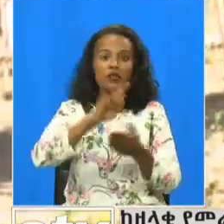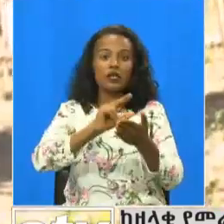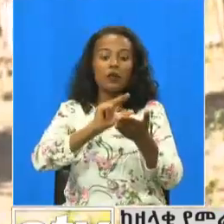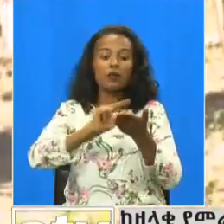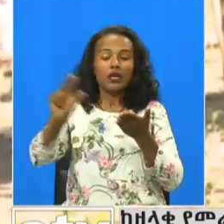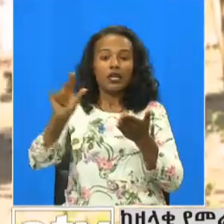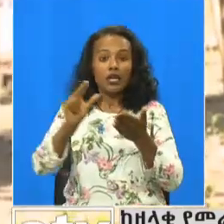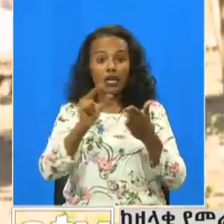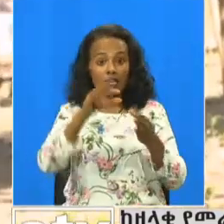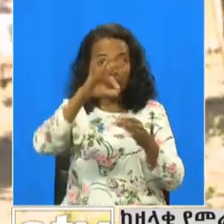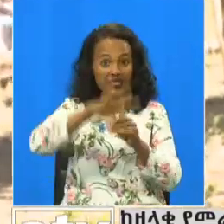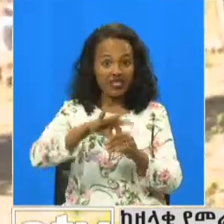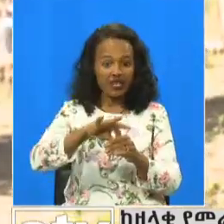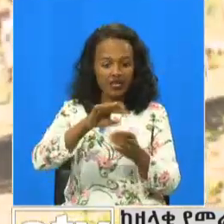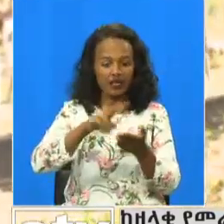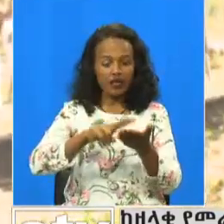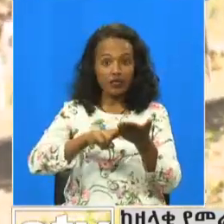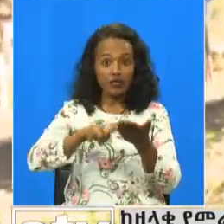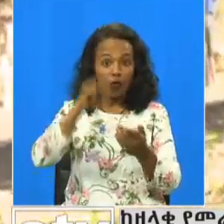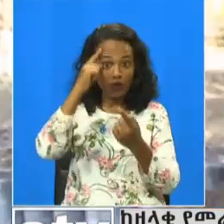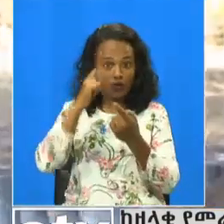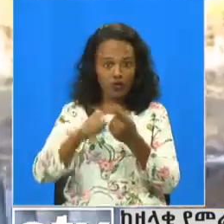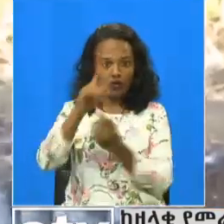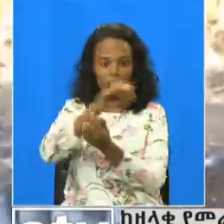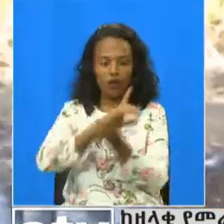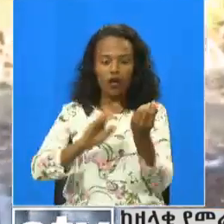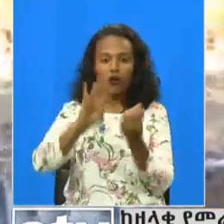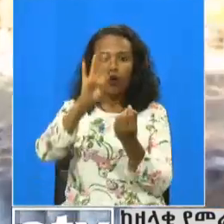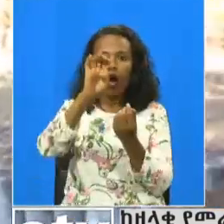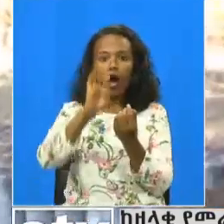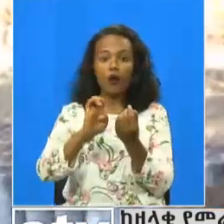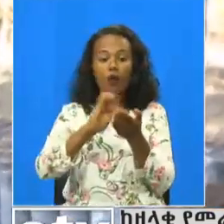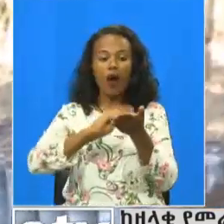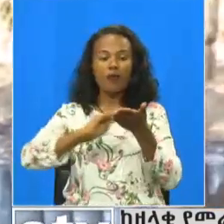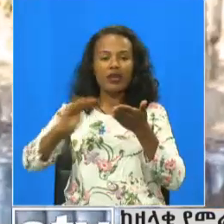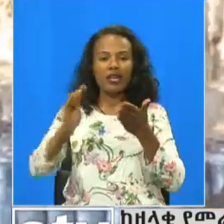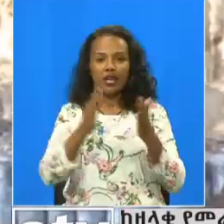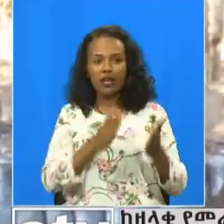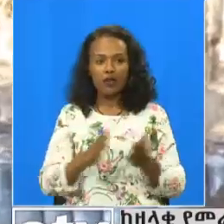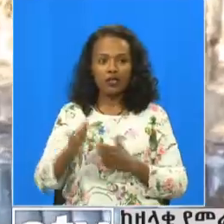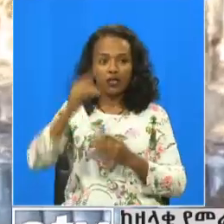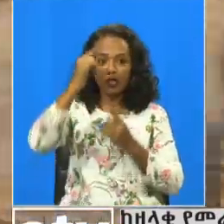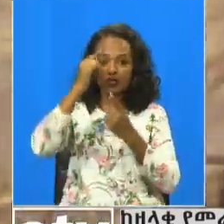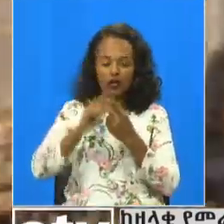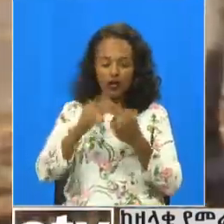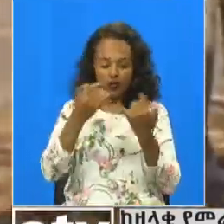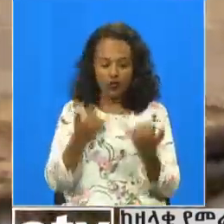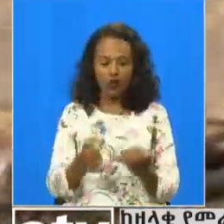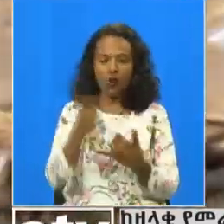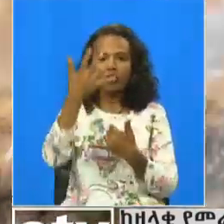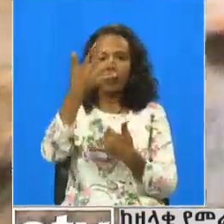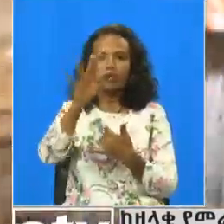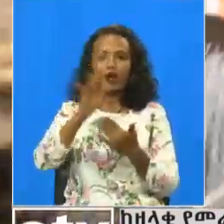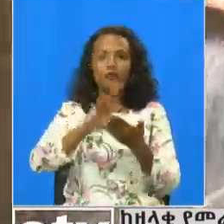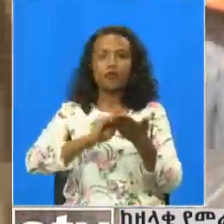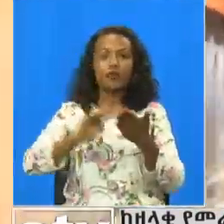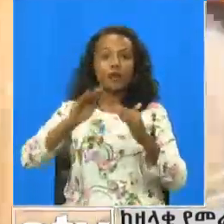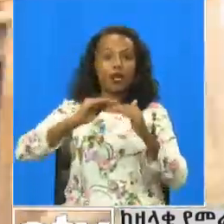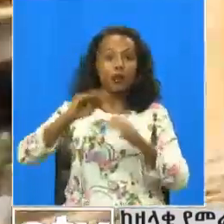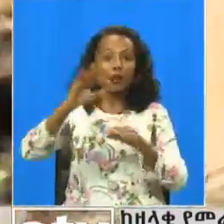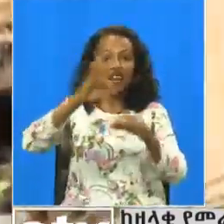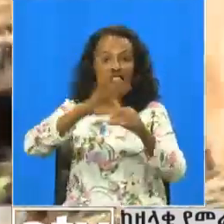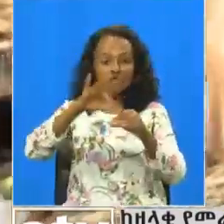ለመትከል የተያዘውን እቅድ መነሻ በማድረግ በክልሉም 40 ሚሊዮን ችግኝ ለማዘጋጀት ታቅዶ እስካሁን ከ15 ሚሊዮን በላይ